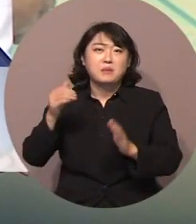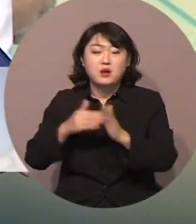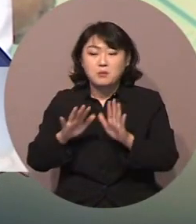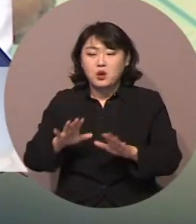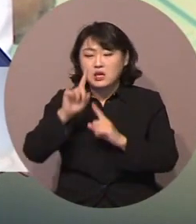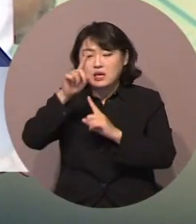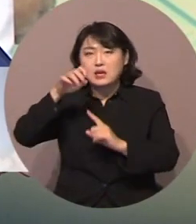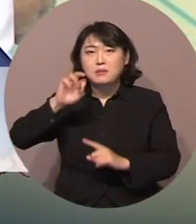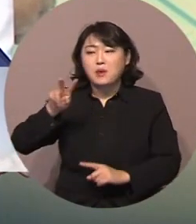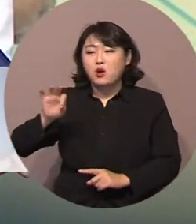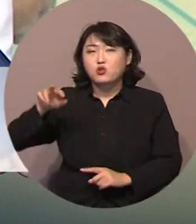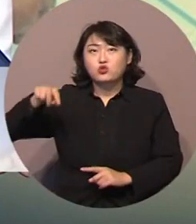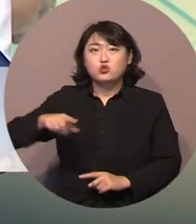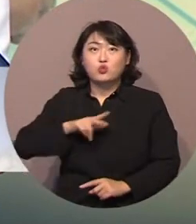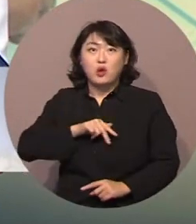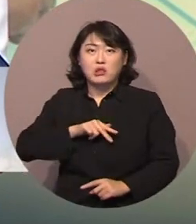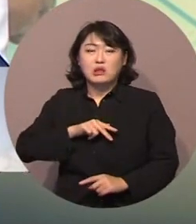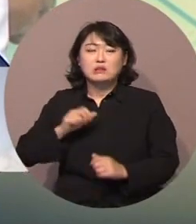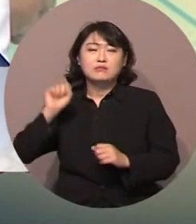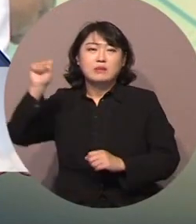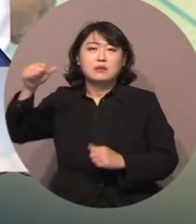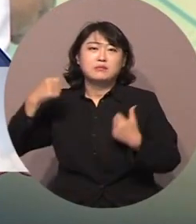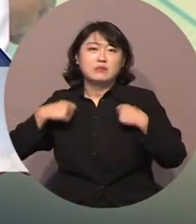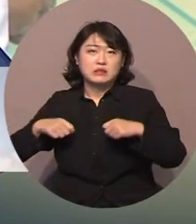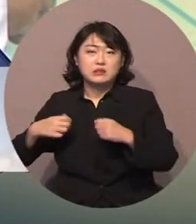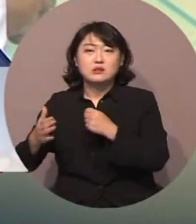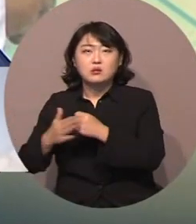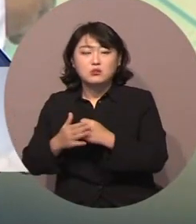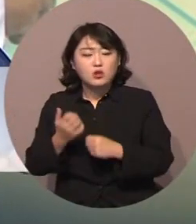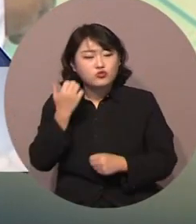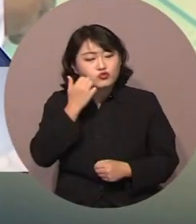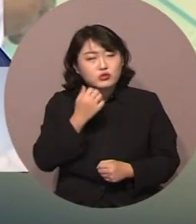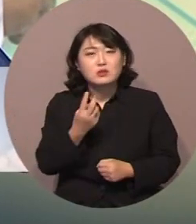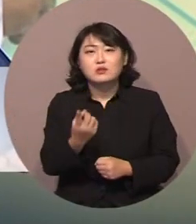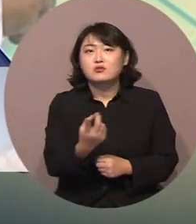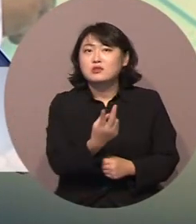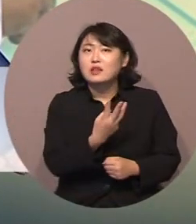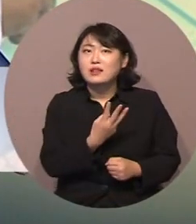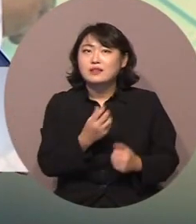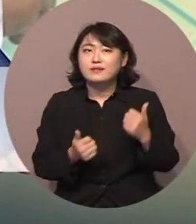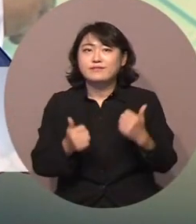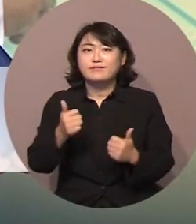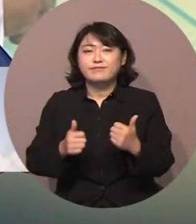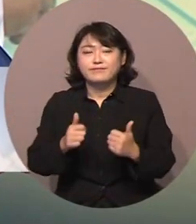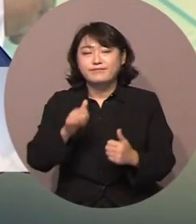어떤 인물이 당선될지 관심이 높은데요 이번에는 파전으로 치러집니다